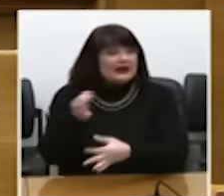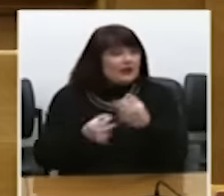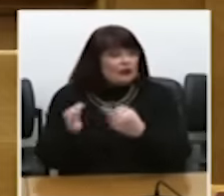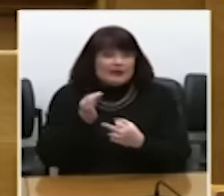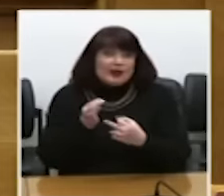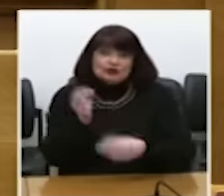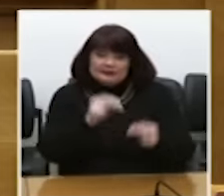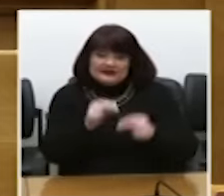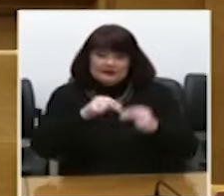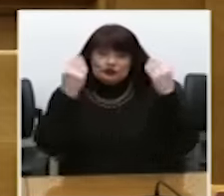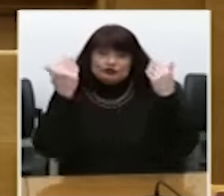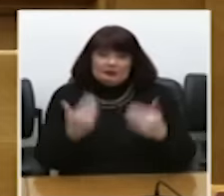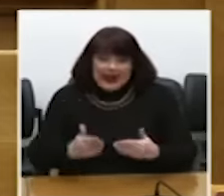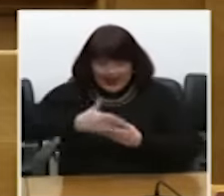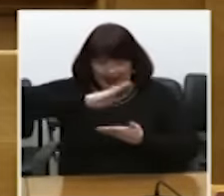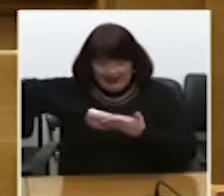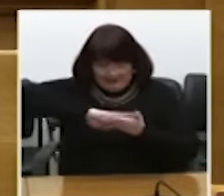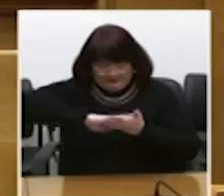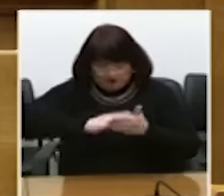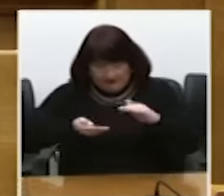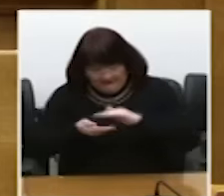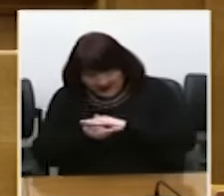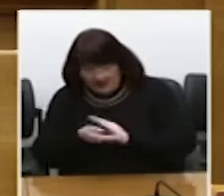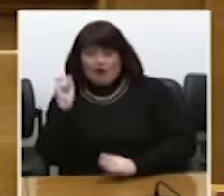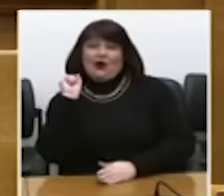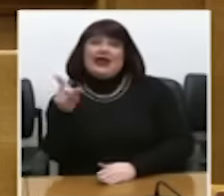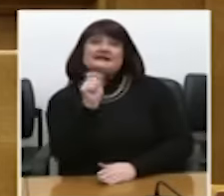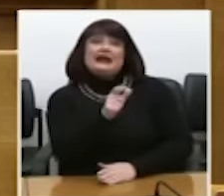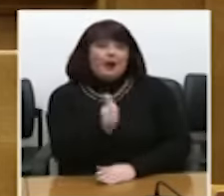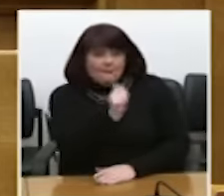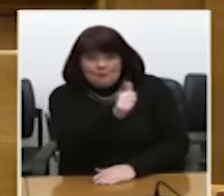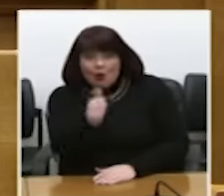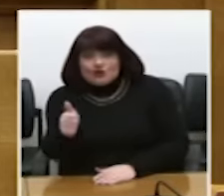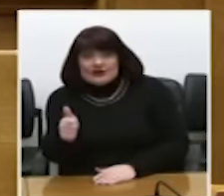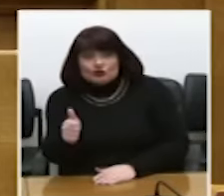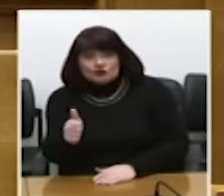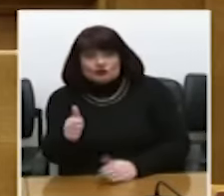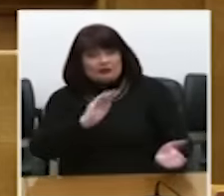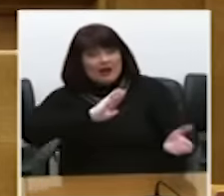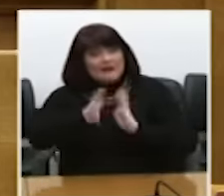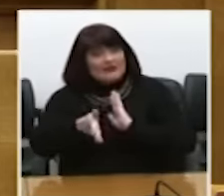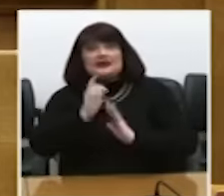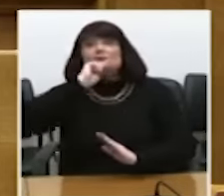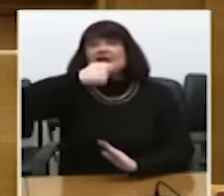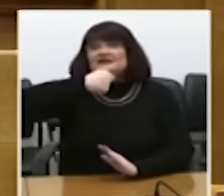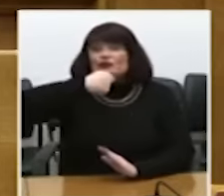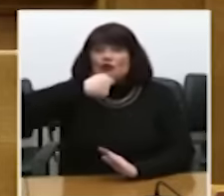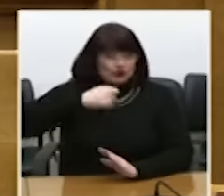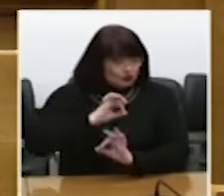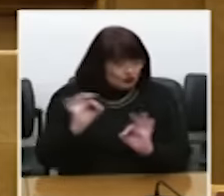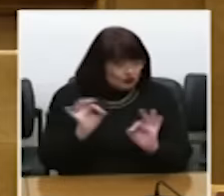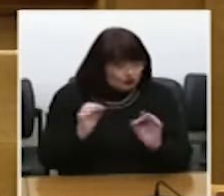ψήφισαν με επιστολική ψήφο το έκαναν εντελώς μόνοι τους, με αμεσότητα και μυστικότητα και χωρίς